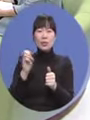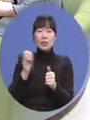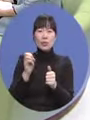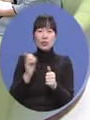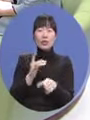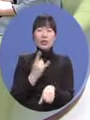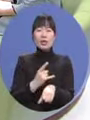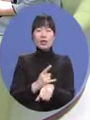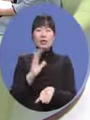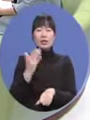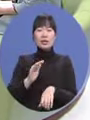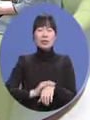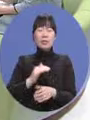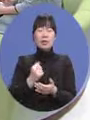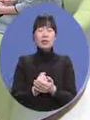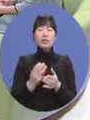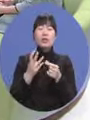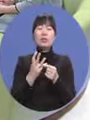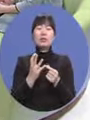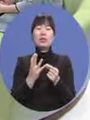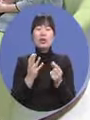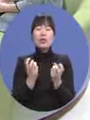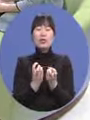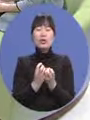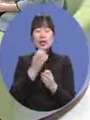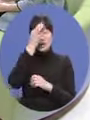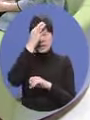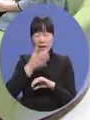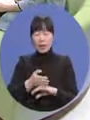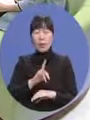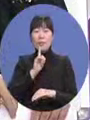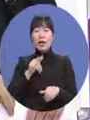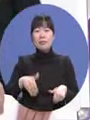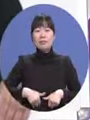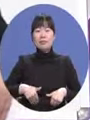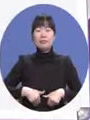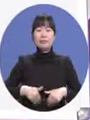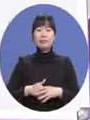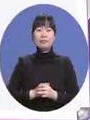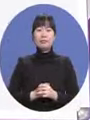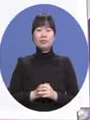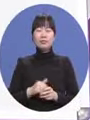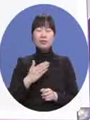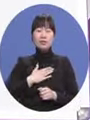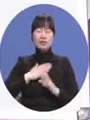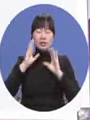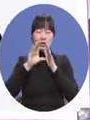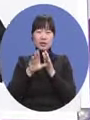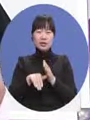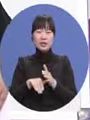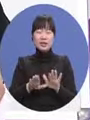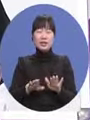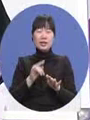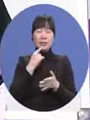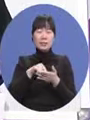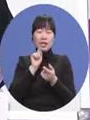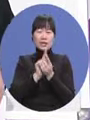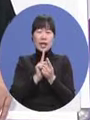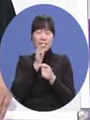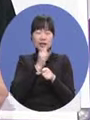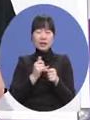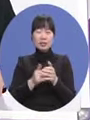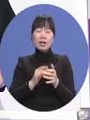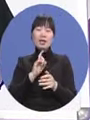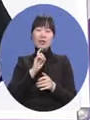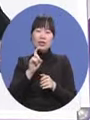됩니다. 자, 잘못을 가지고 네 번째 어떻게 하냐? 사과를 해야 돼요. 사과. 제가 어린 시절에 그 당했지만은 성폭행을